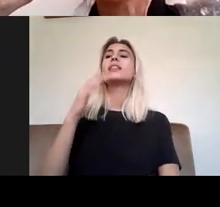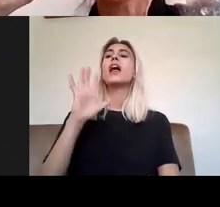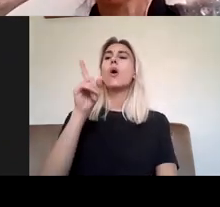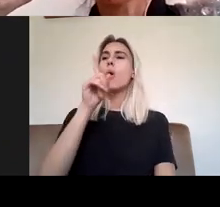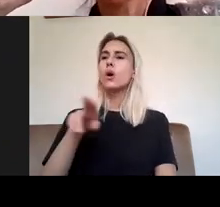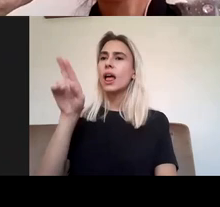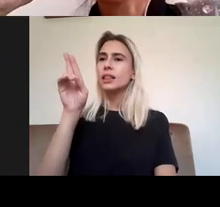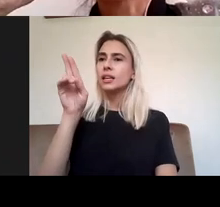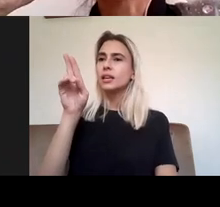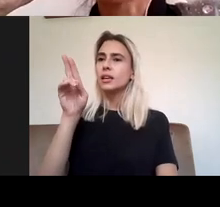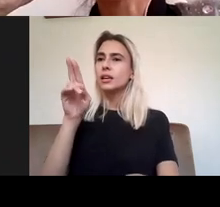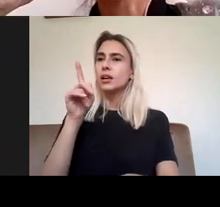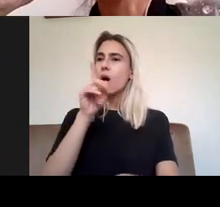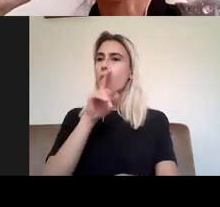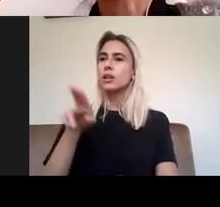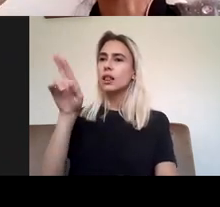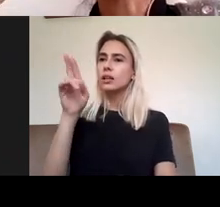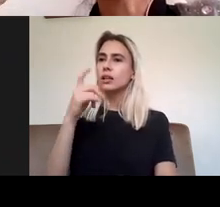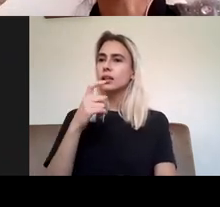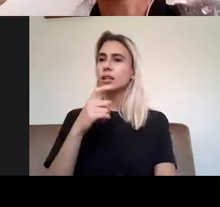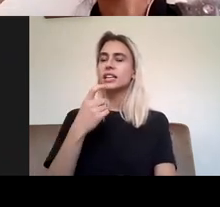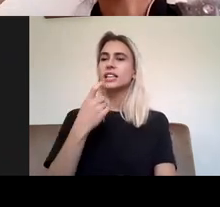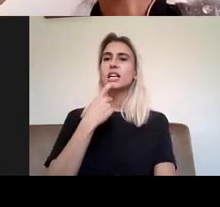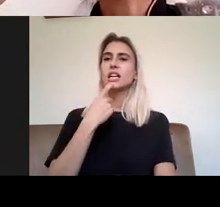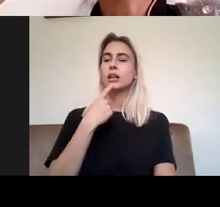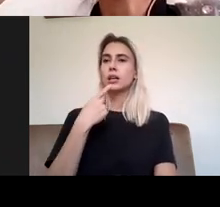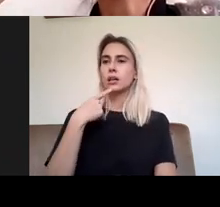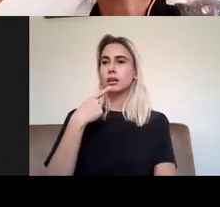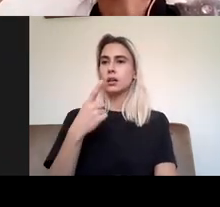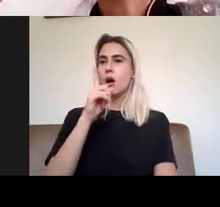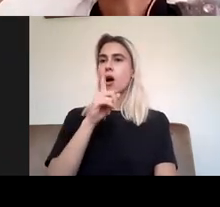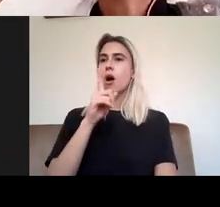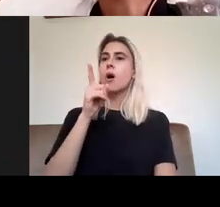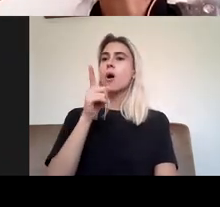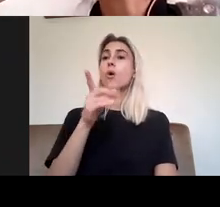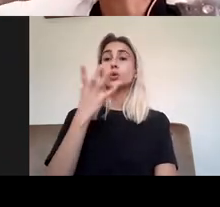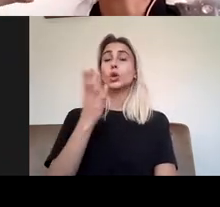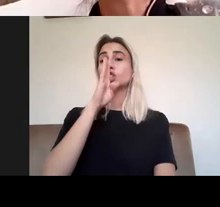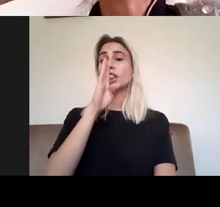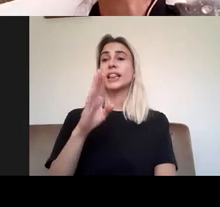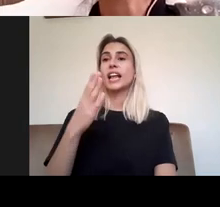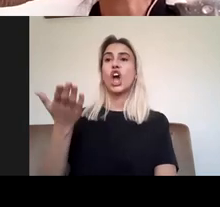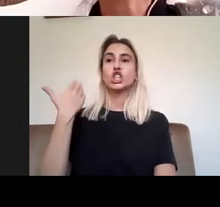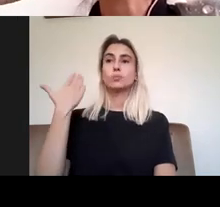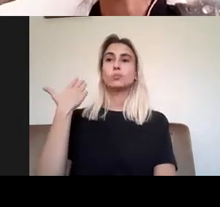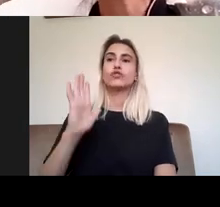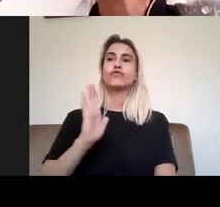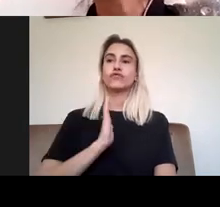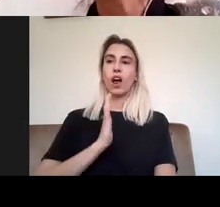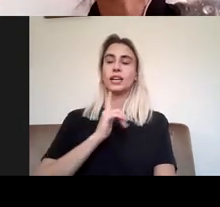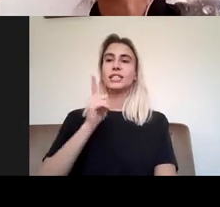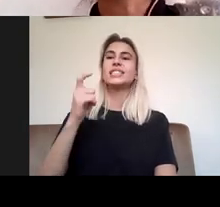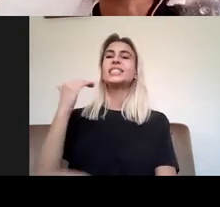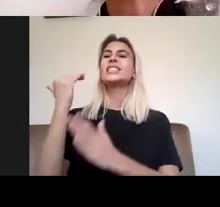Yani ciddi bir şey alanı var, geçmişi var metrobüsün ama şu anda dediğim gibi standartları en